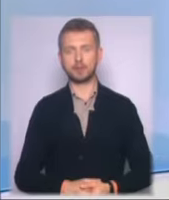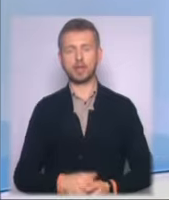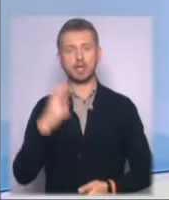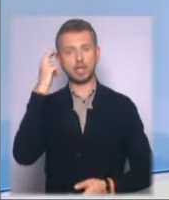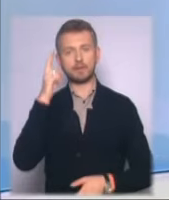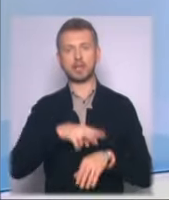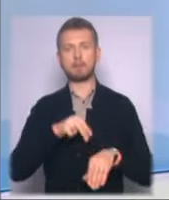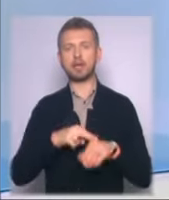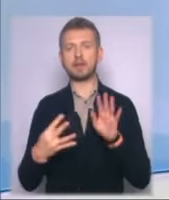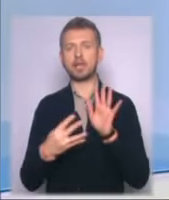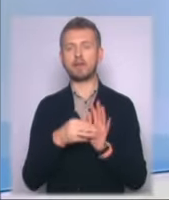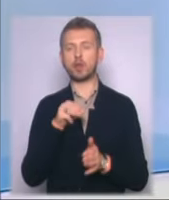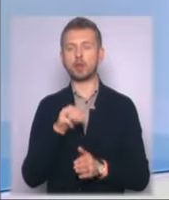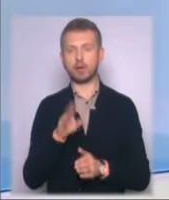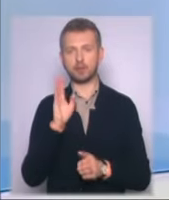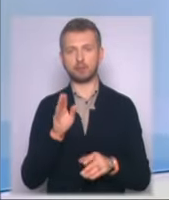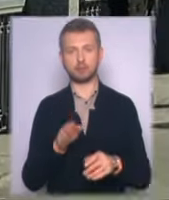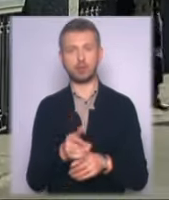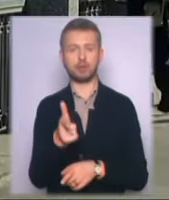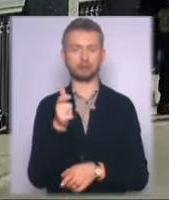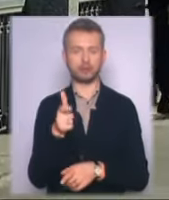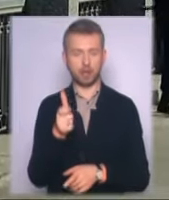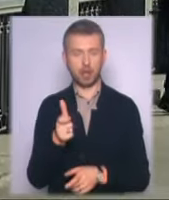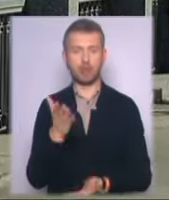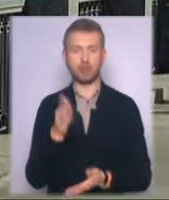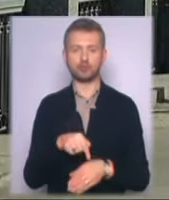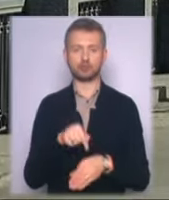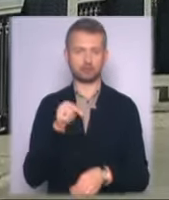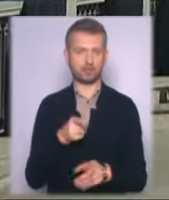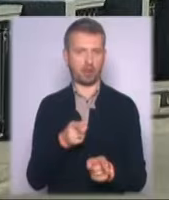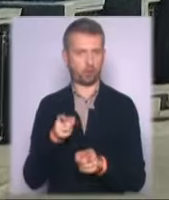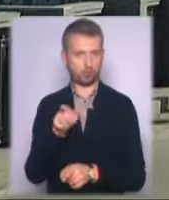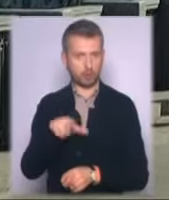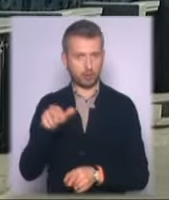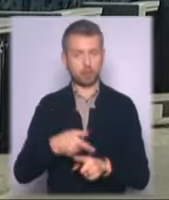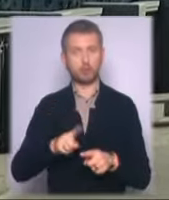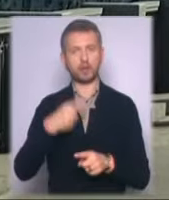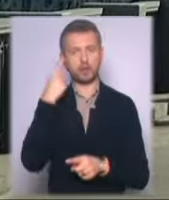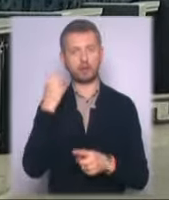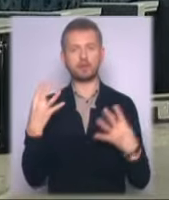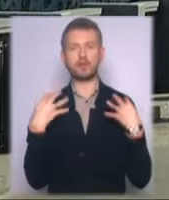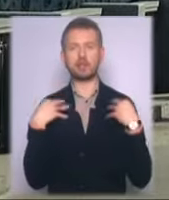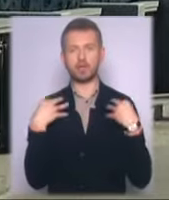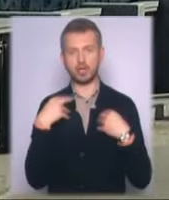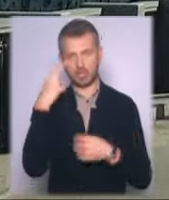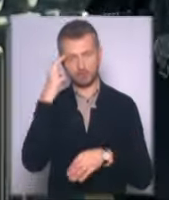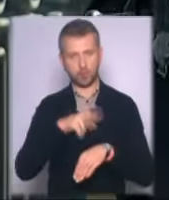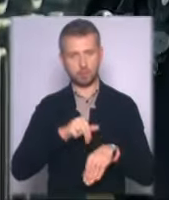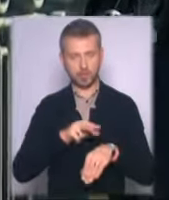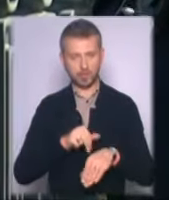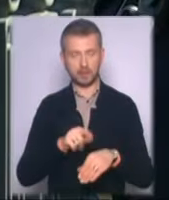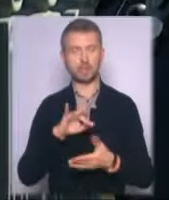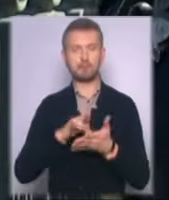Київська міліція 9 травня відкриватиме вогонь за найменшої загрози людям. Про це заявив начальник столичної міліції Олександр Терещук. З